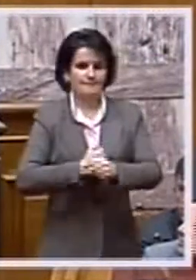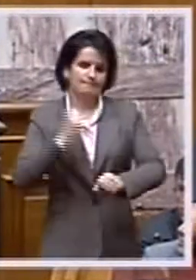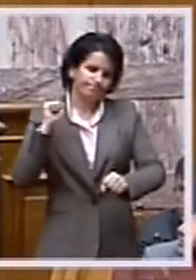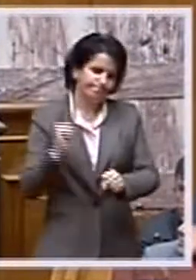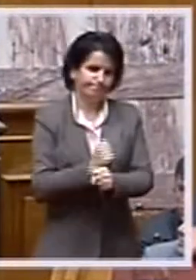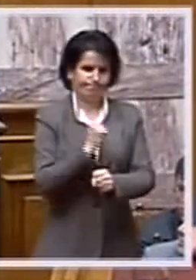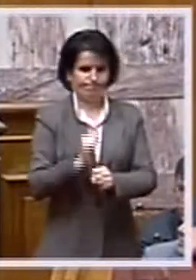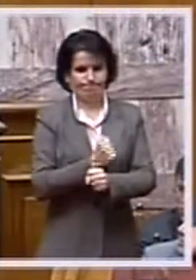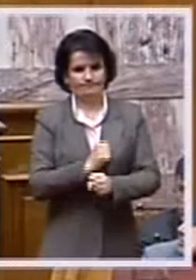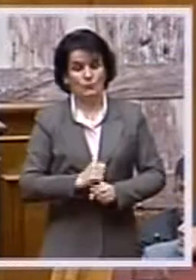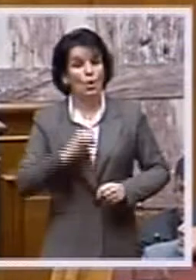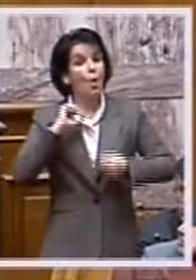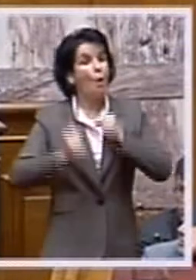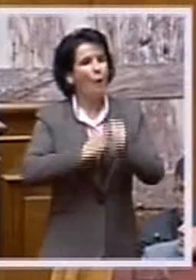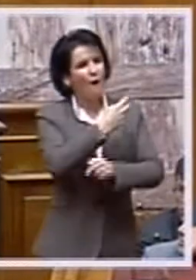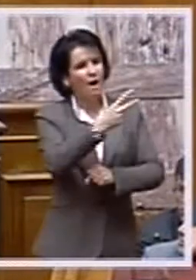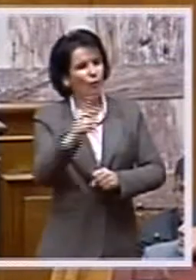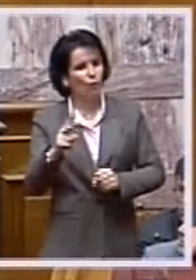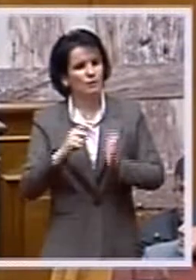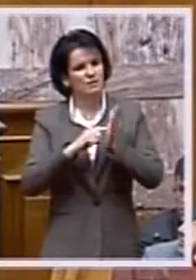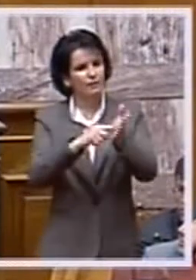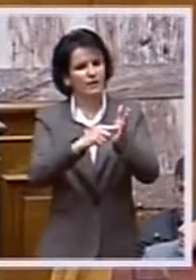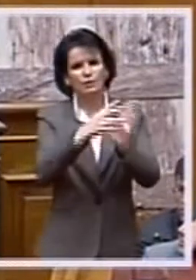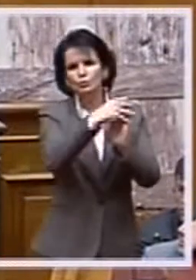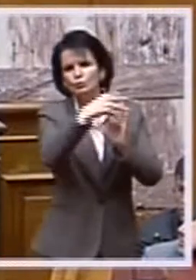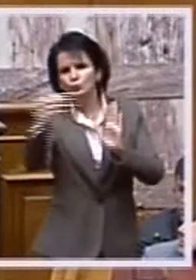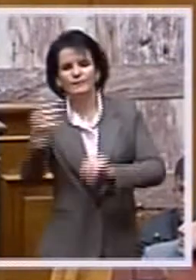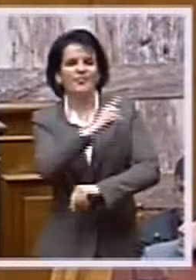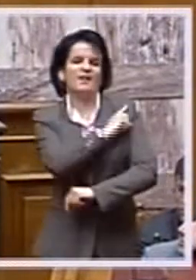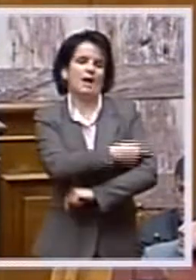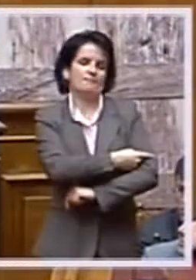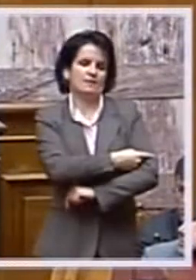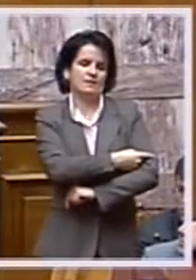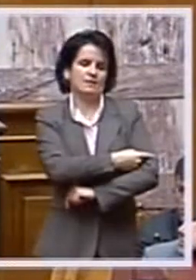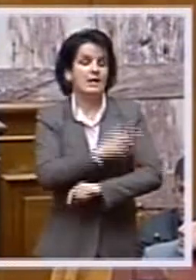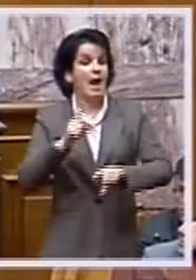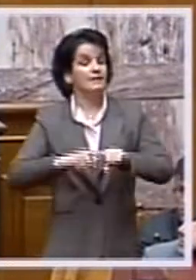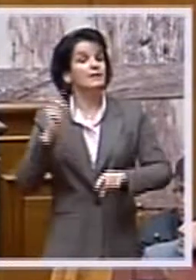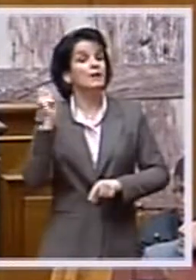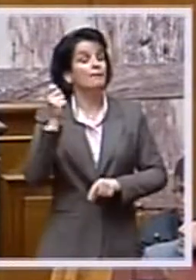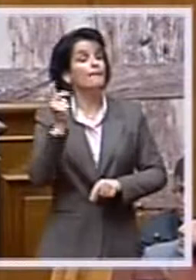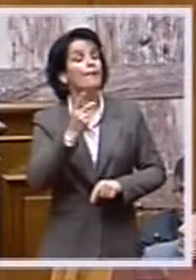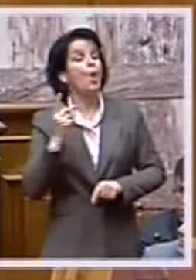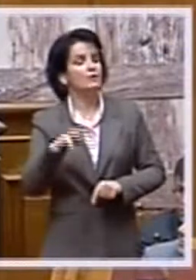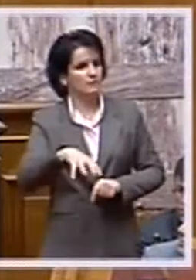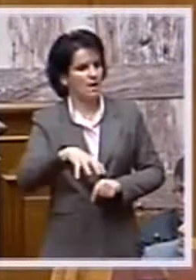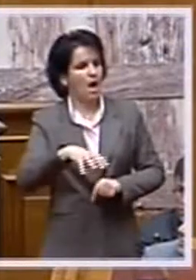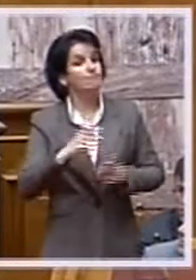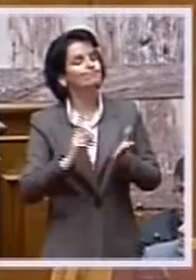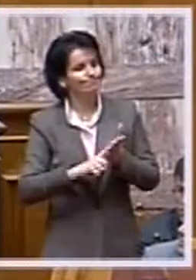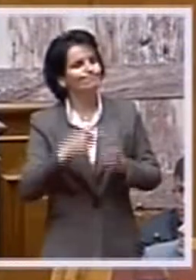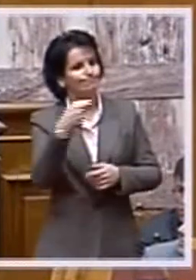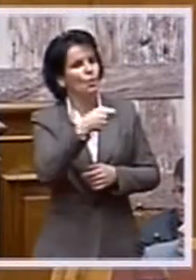επιμένει. Ο αγώνας σας δίνει δύναμη σε όλους. Η ελληνική πολιτεία σας οφείλει πολλά για